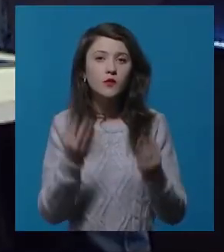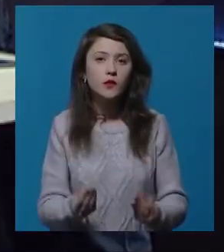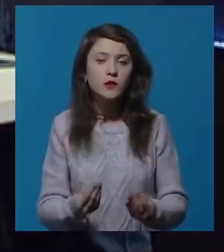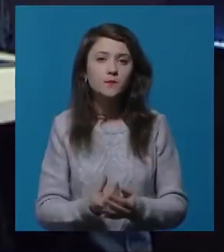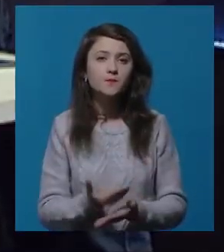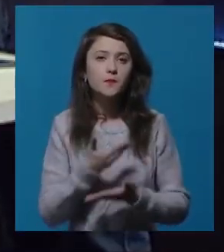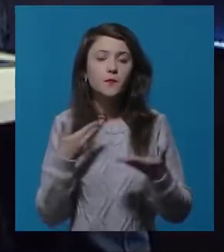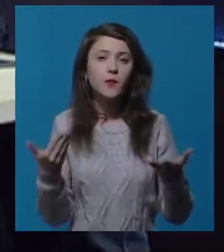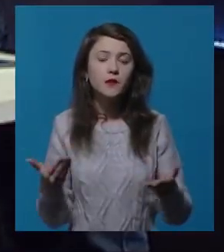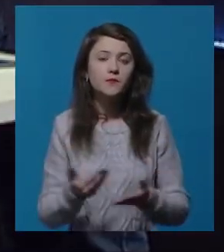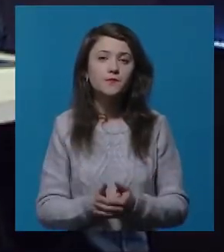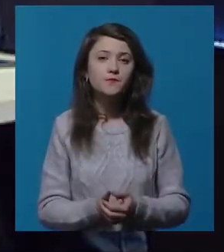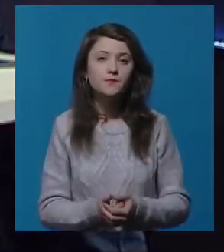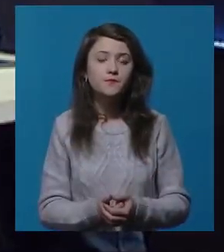ми